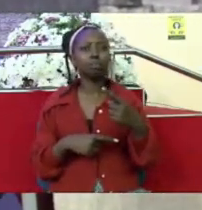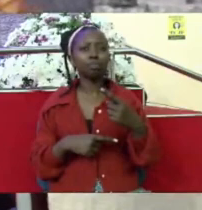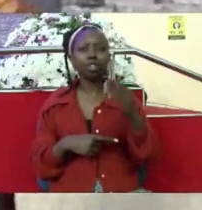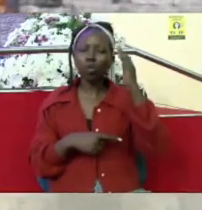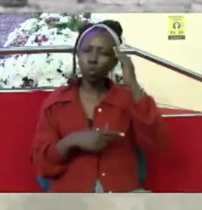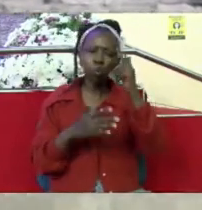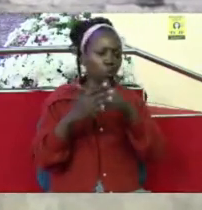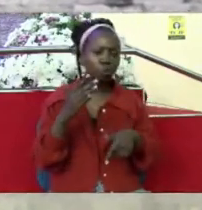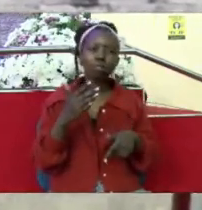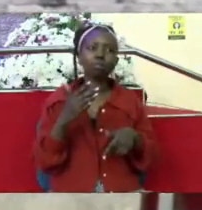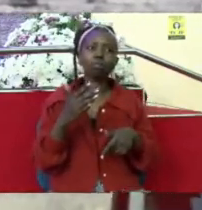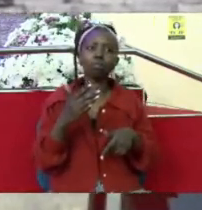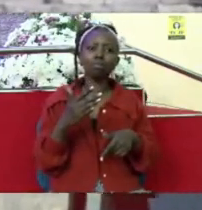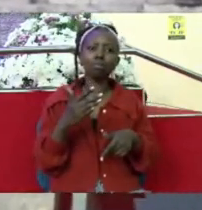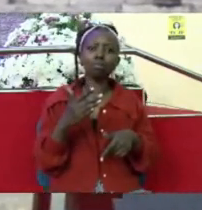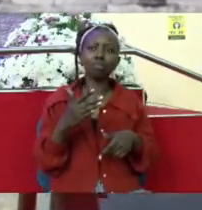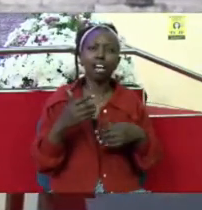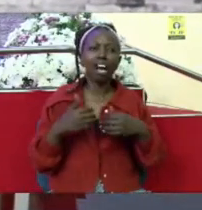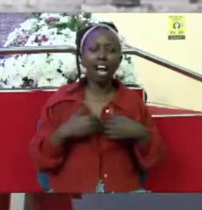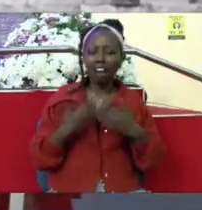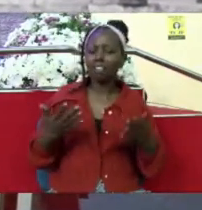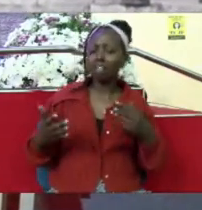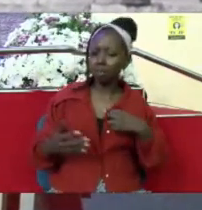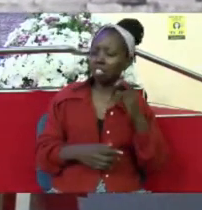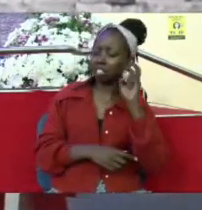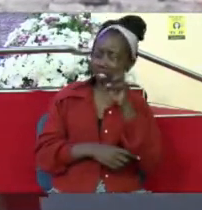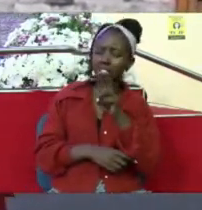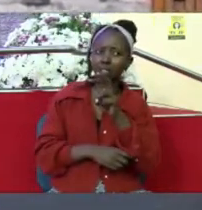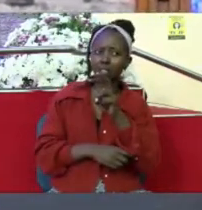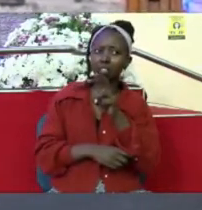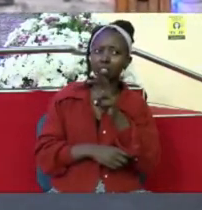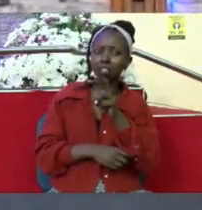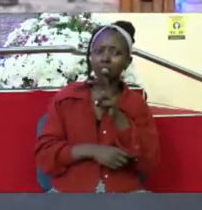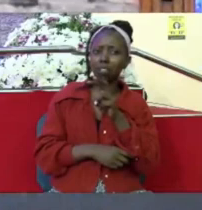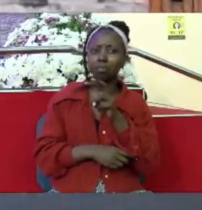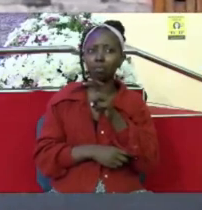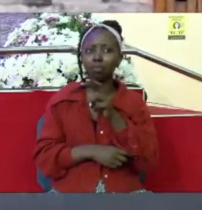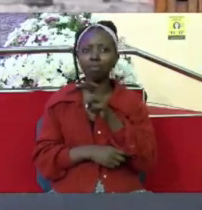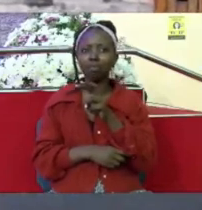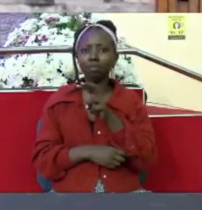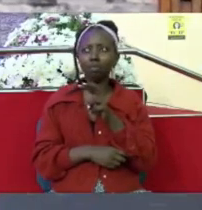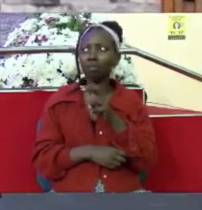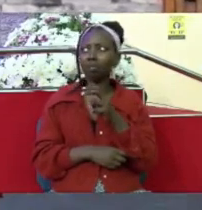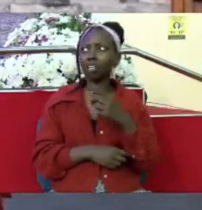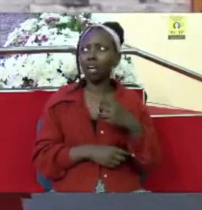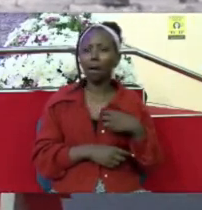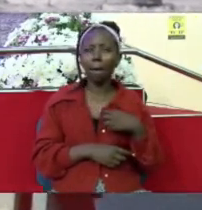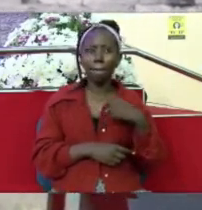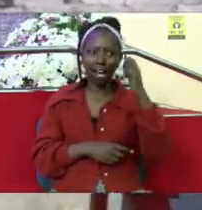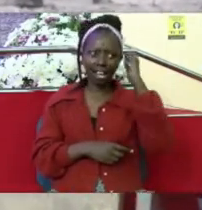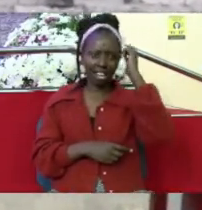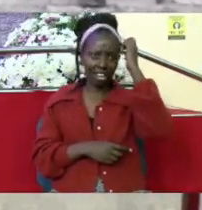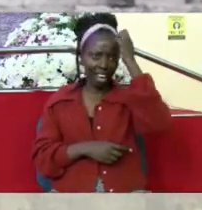what? Unajua nini? Kuna kitu ninaona. There's something I'm seeing. Alikuwa akimwambia mwenzake. He was telling my hairline is